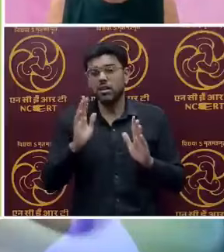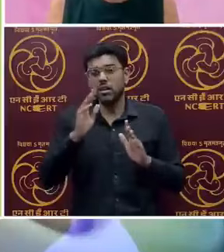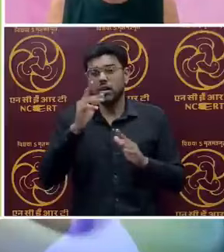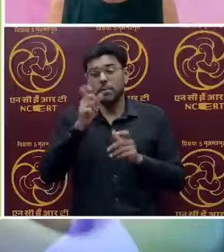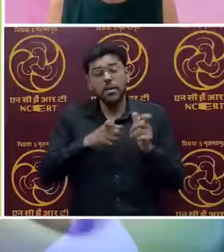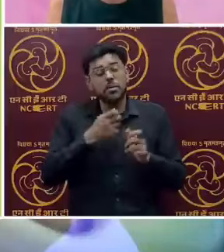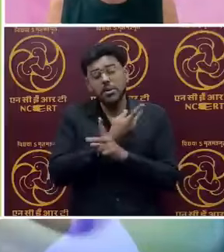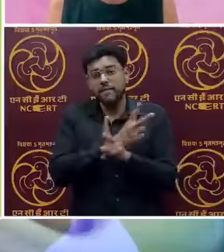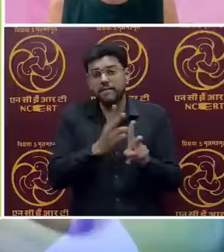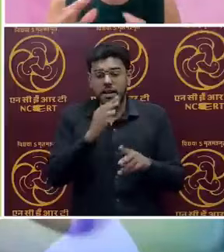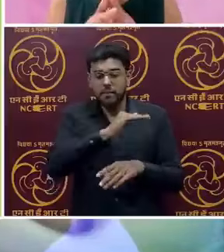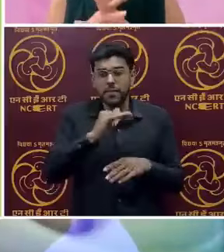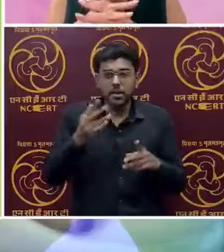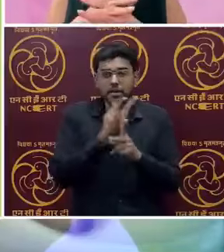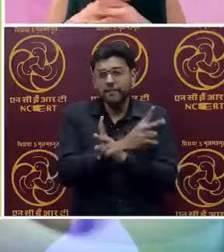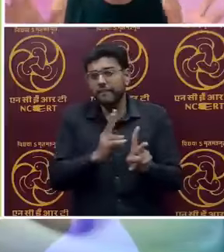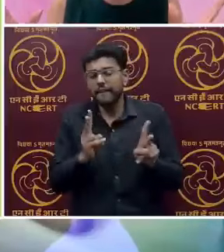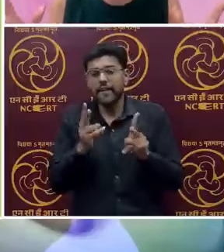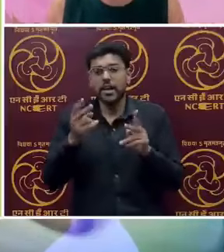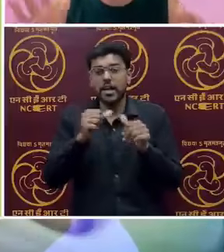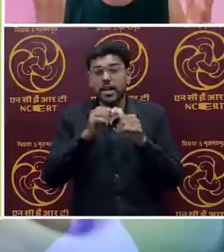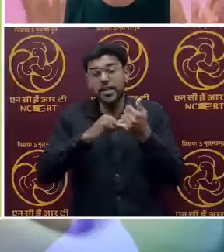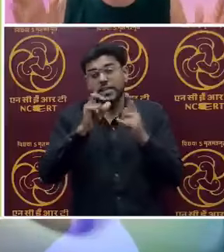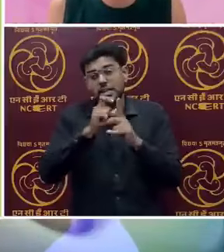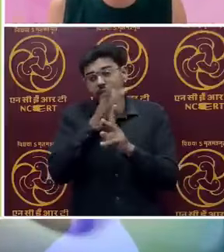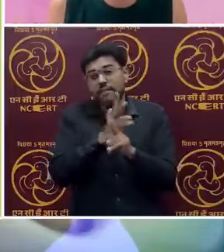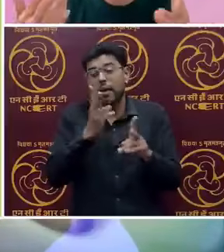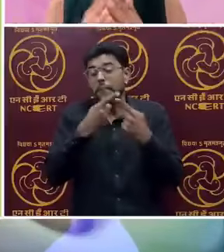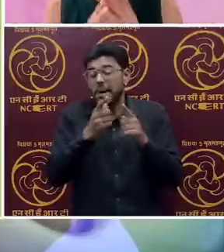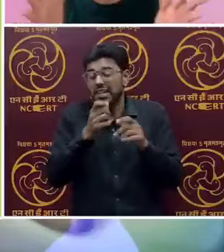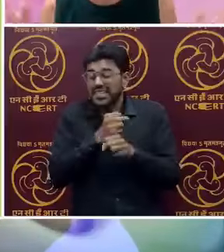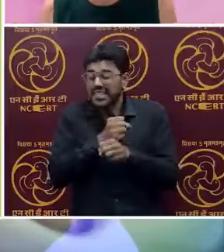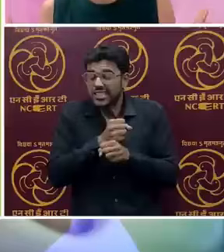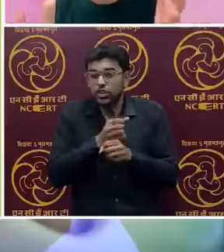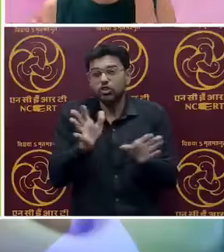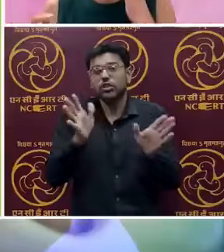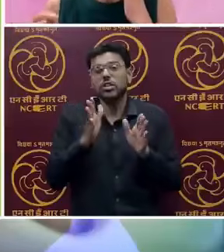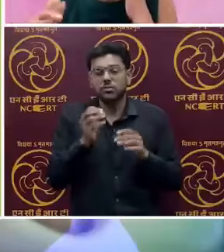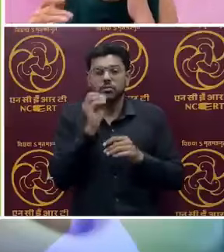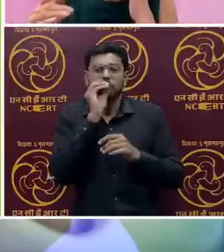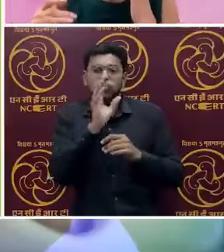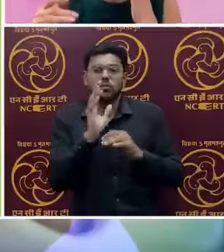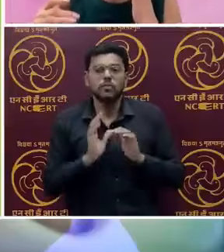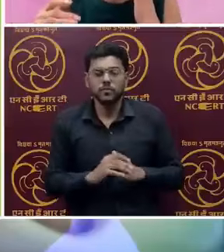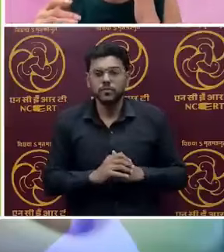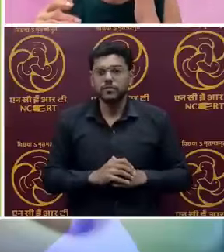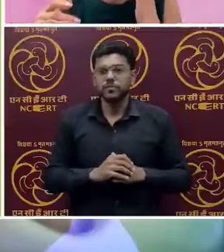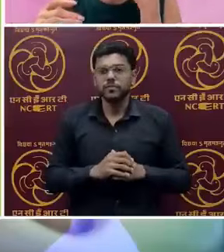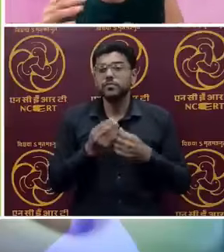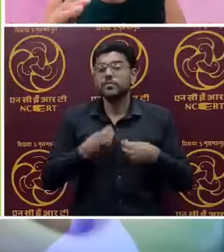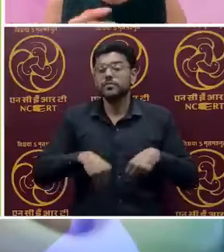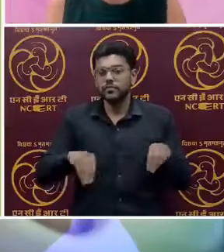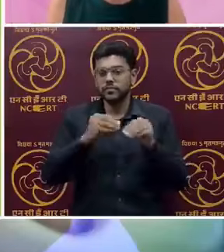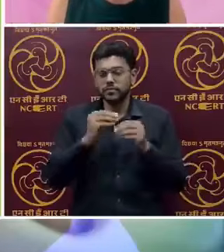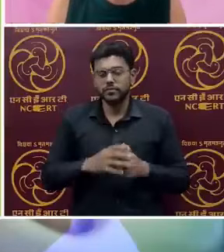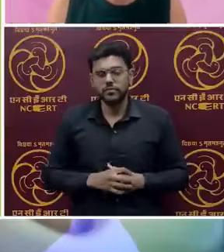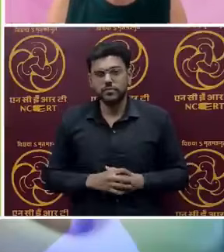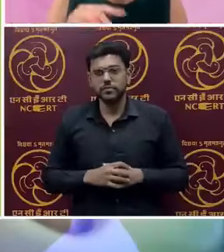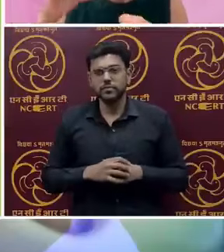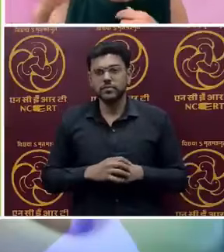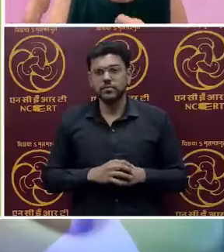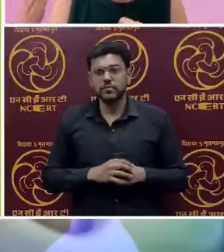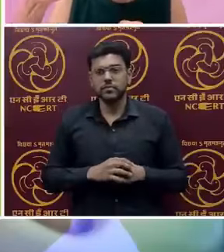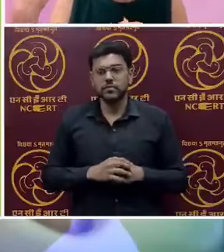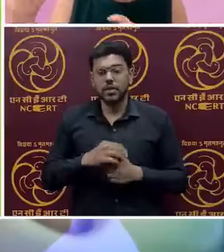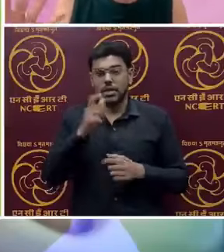Always exceptions to the rule रहता है, but vast majority of them, this will be applicable. Another one is कि they